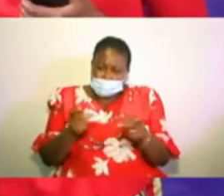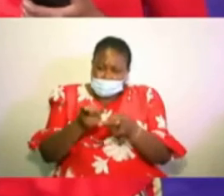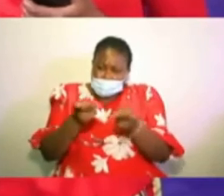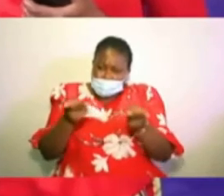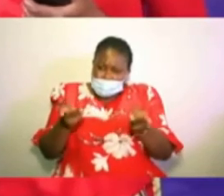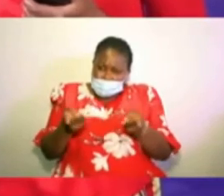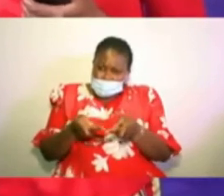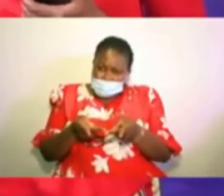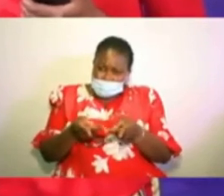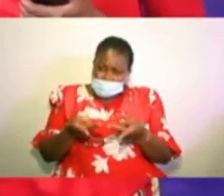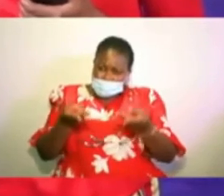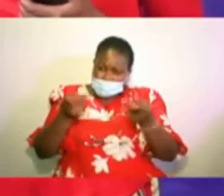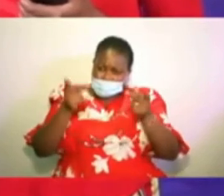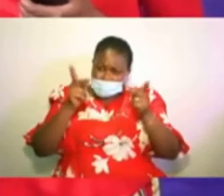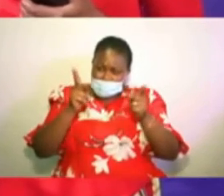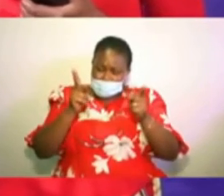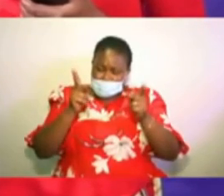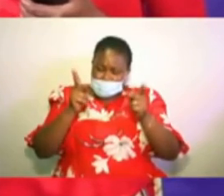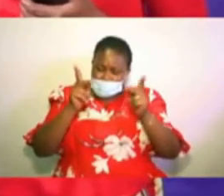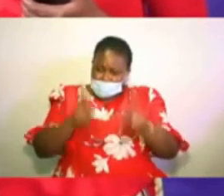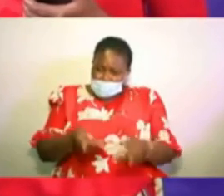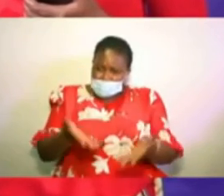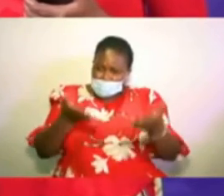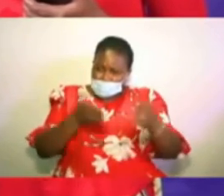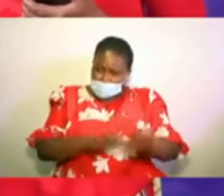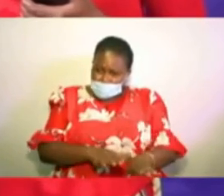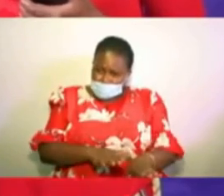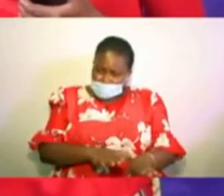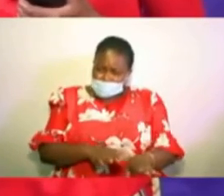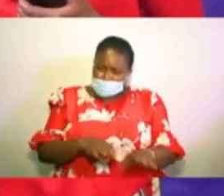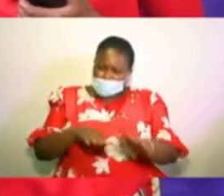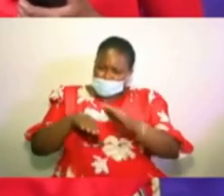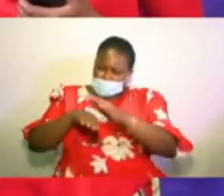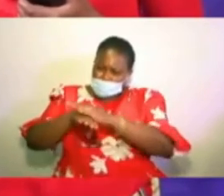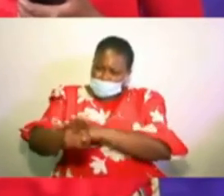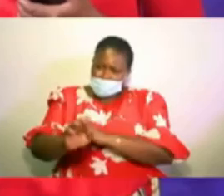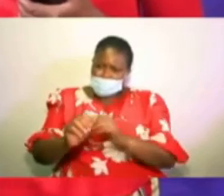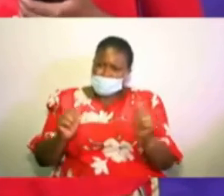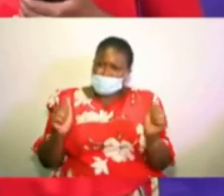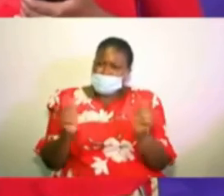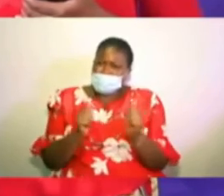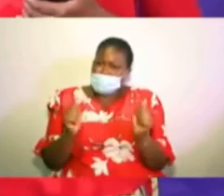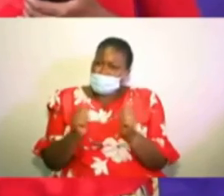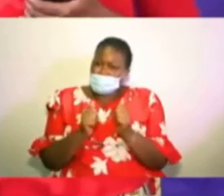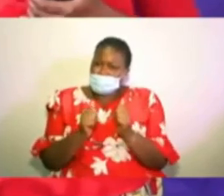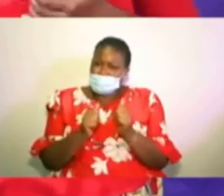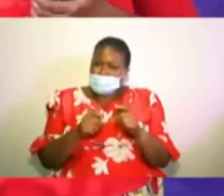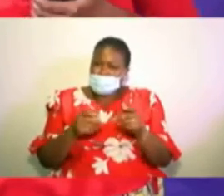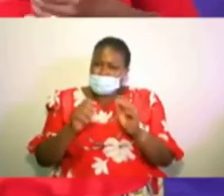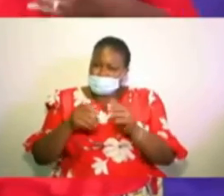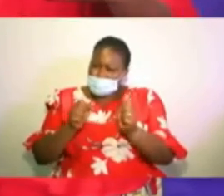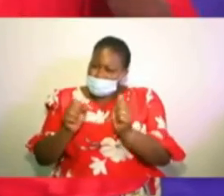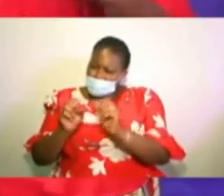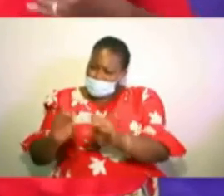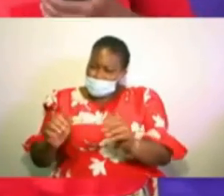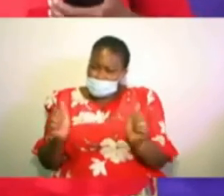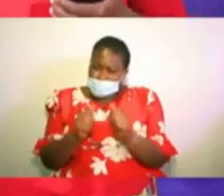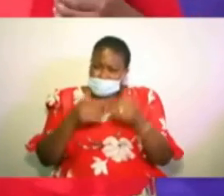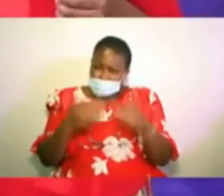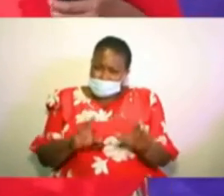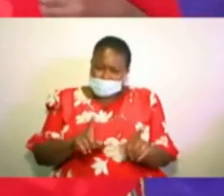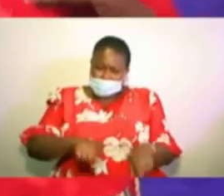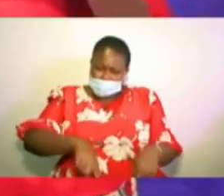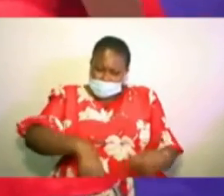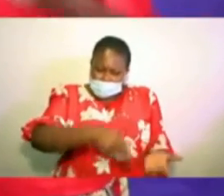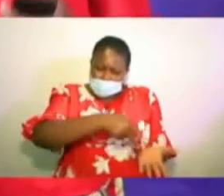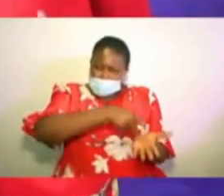paying when you are paying for a body that has been kept in the hospital ou in the morgue. Ou bien le document